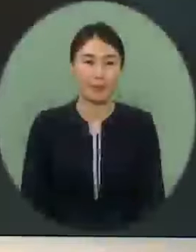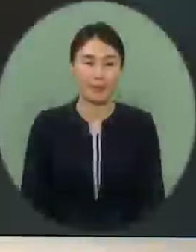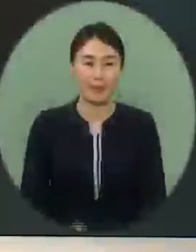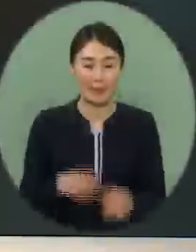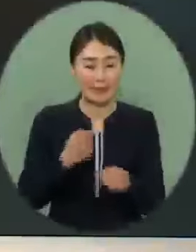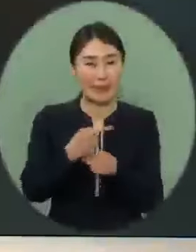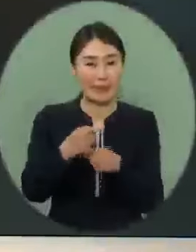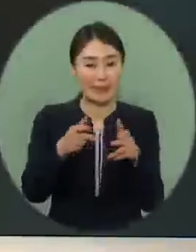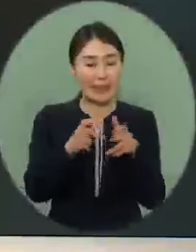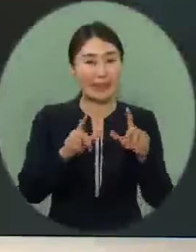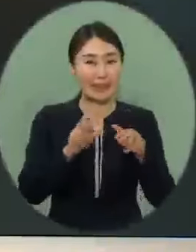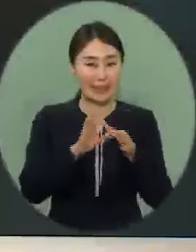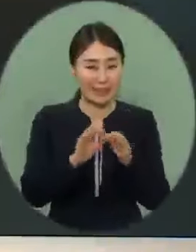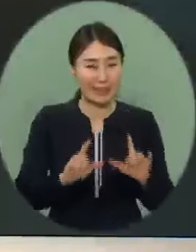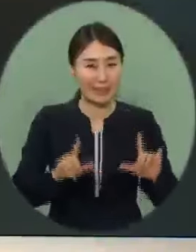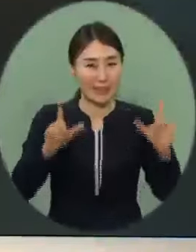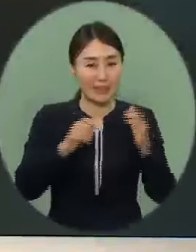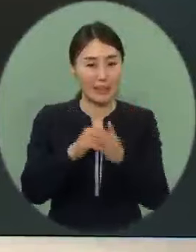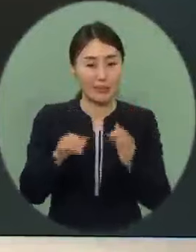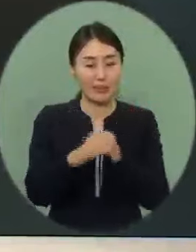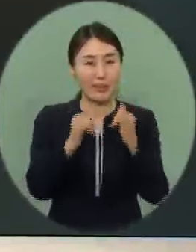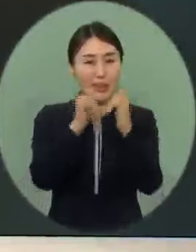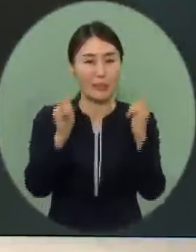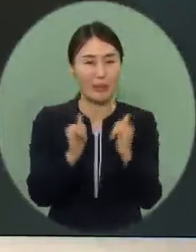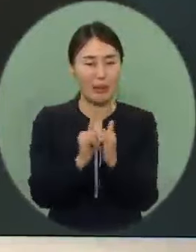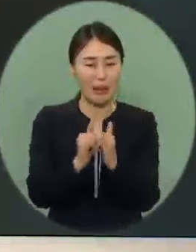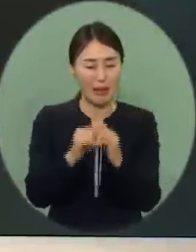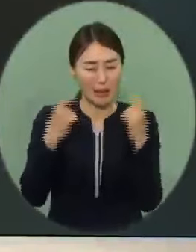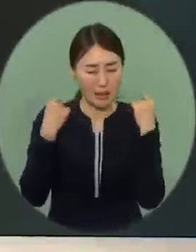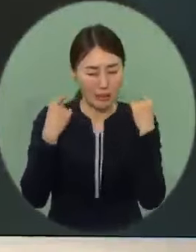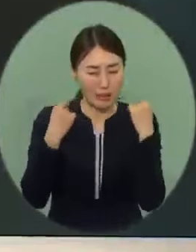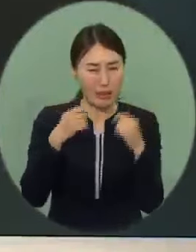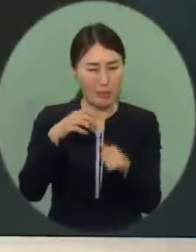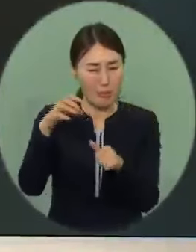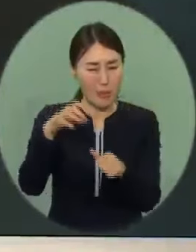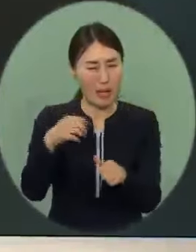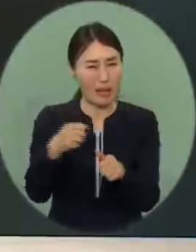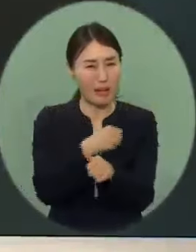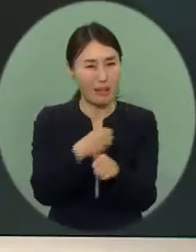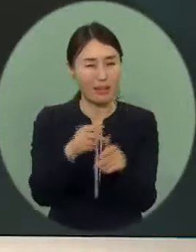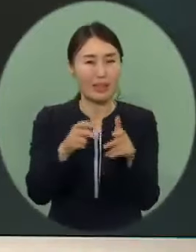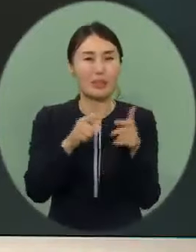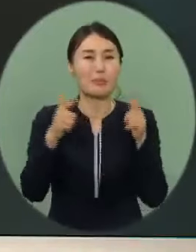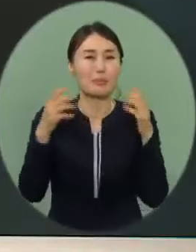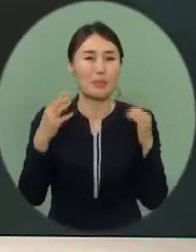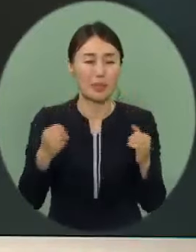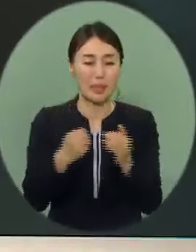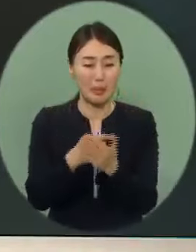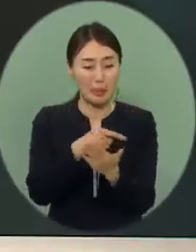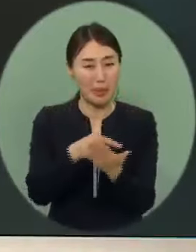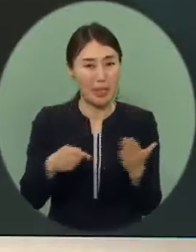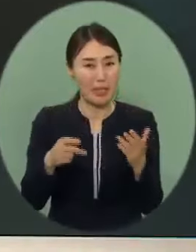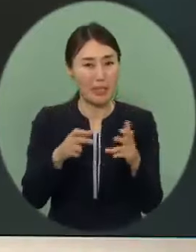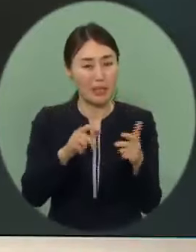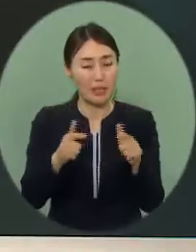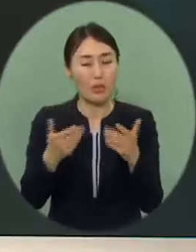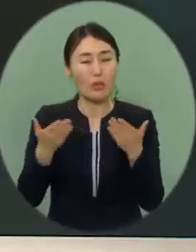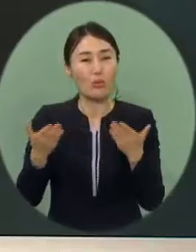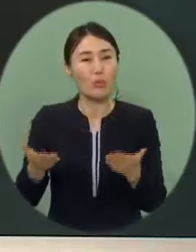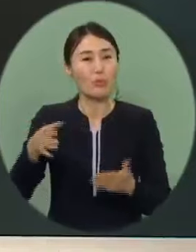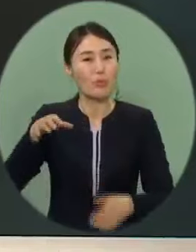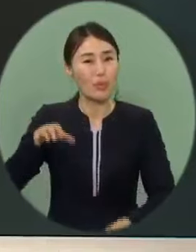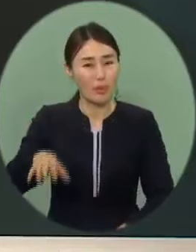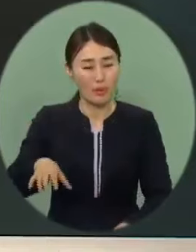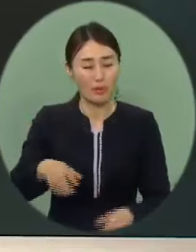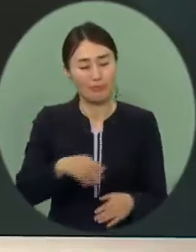내일은 장애인의 날입니다 우리 사회에는 여전히 학대받는 장애인들이 많은데요 학대피해 장애인은 쉼터에서 지내면서